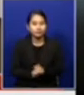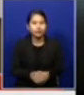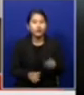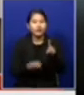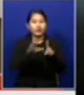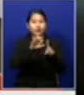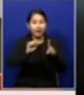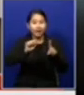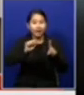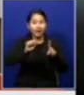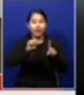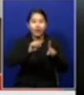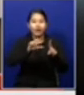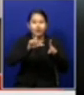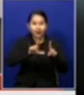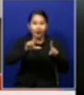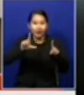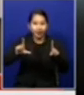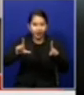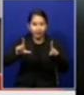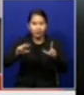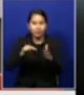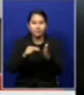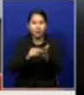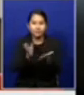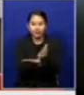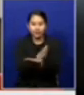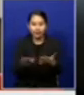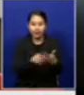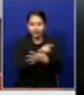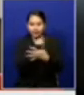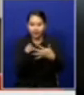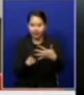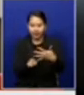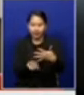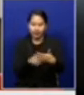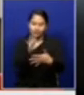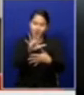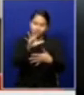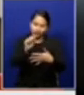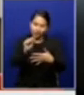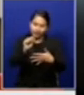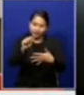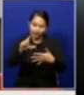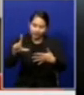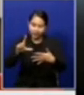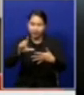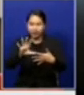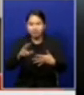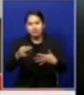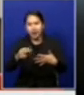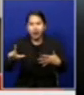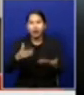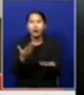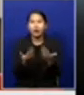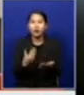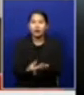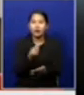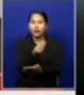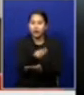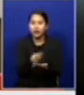1,000,000 ล้าน1,000,000,000 ล้านเนี่ยคุณแบ่งเป็น550,000กว่าล้านไปเยียวยาไปให้สาธารณสุ